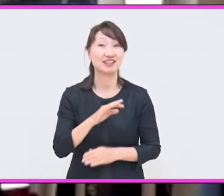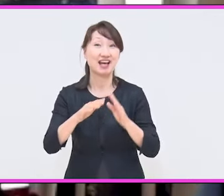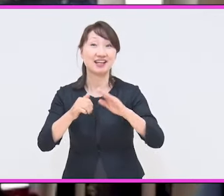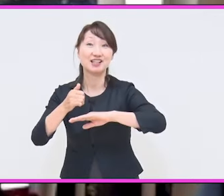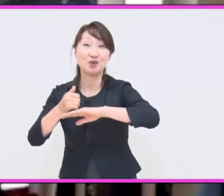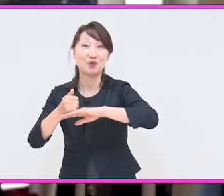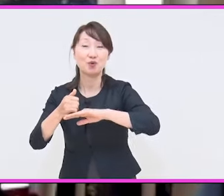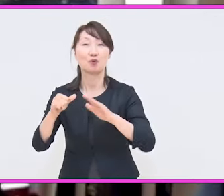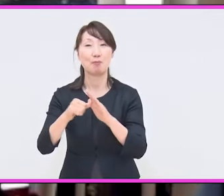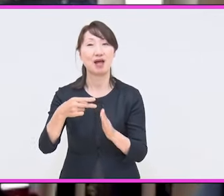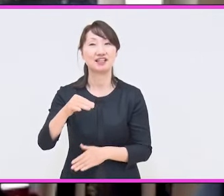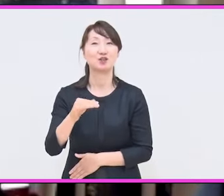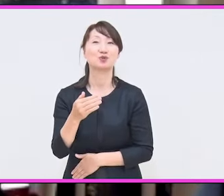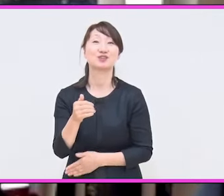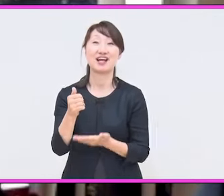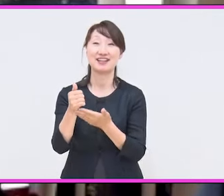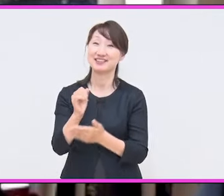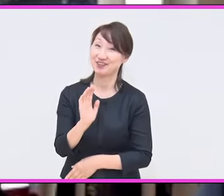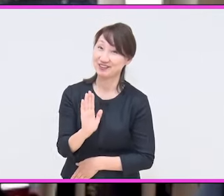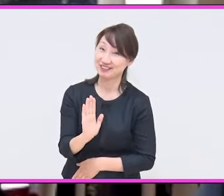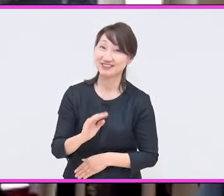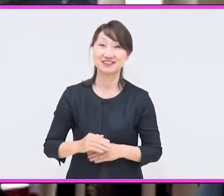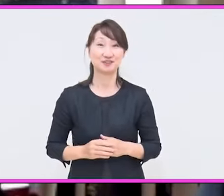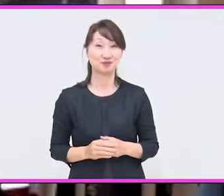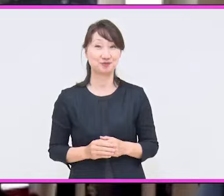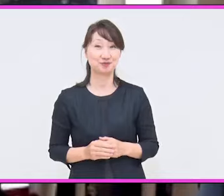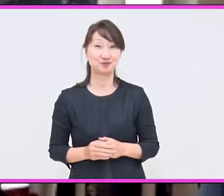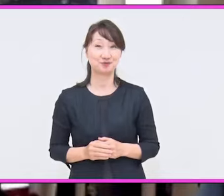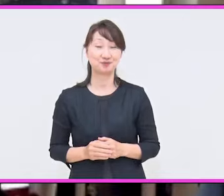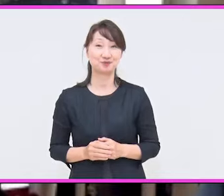ウェボーンさんです。よろしくお願いいたします。